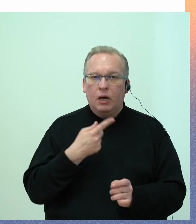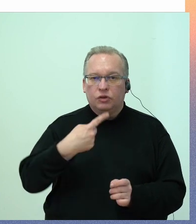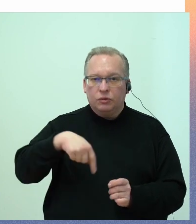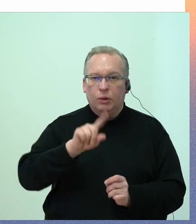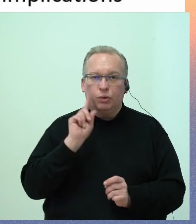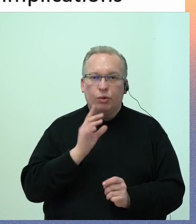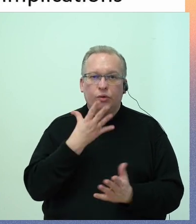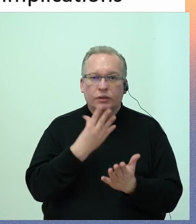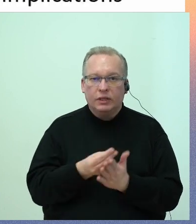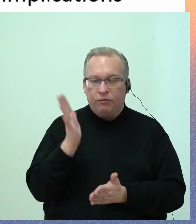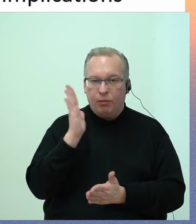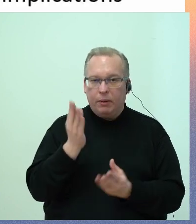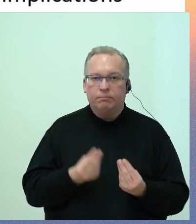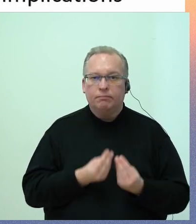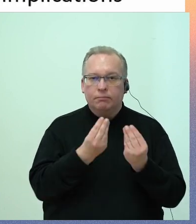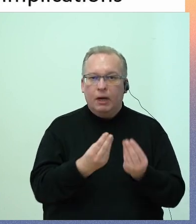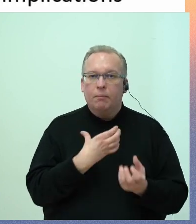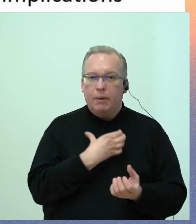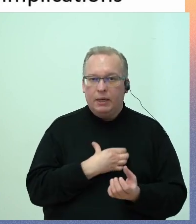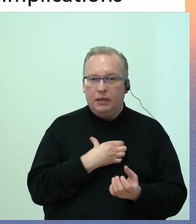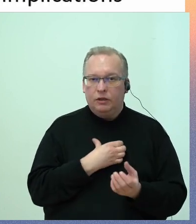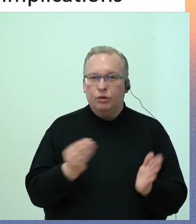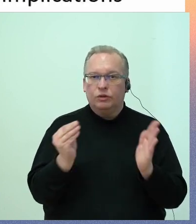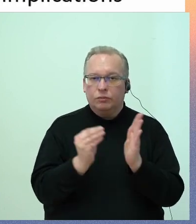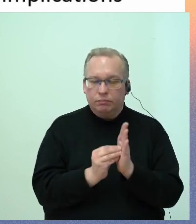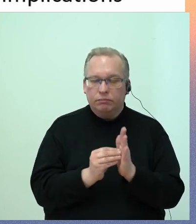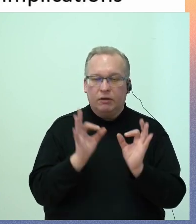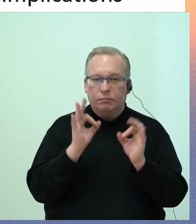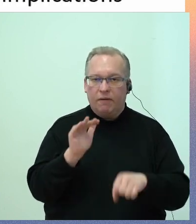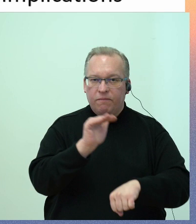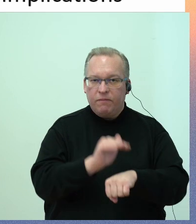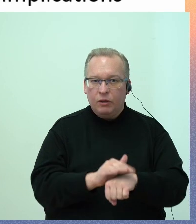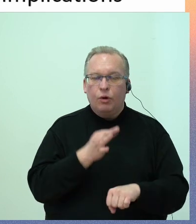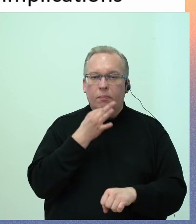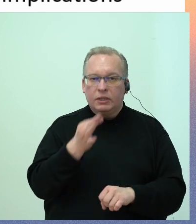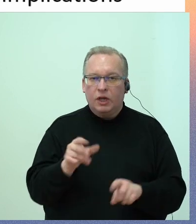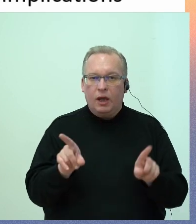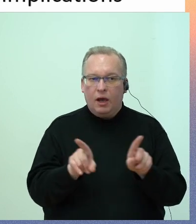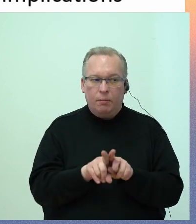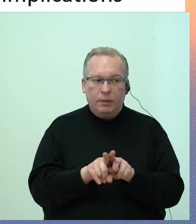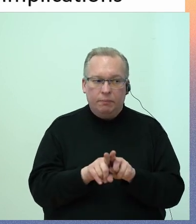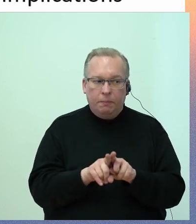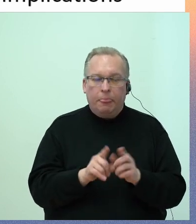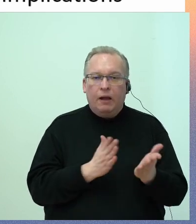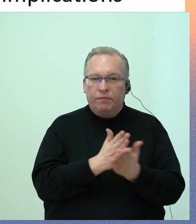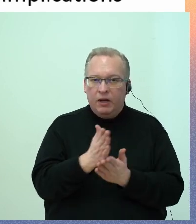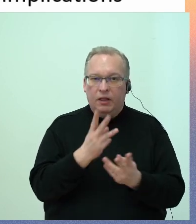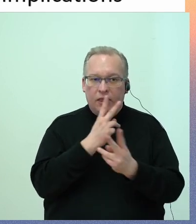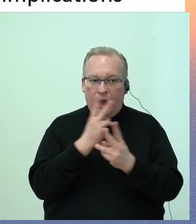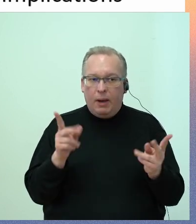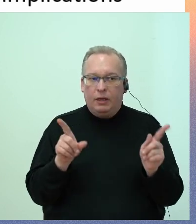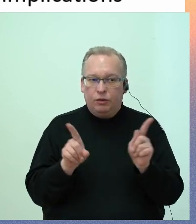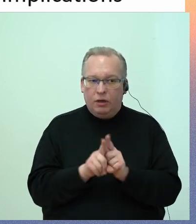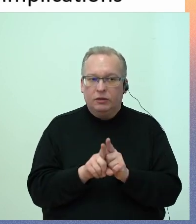norėsiu savo pranešime pateikti pagrindinius nustatytus faktus, pakalbėsiu šiek tiek apie tipologiją, apie vadinamai